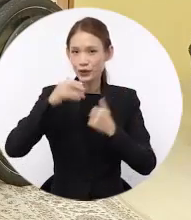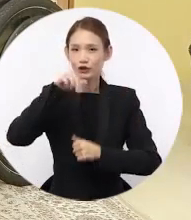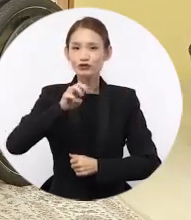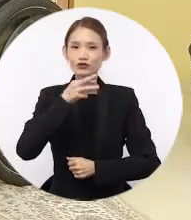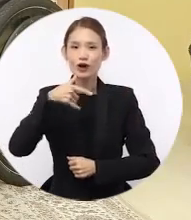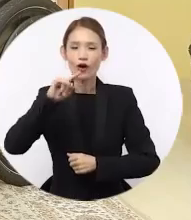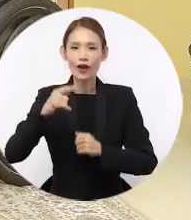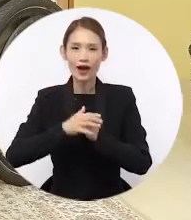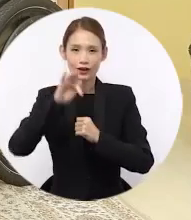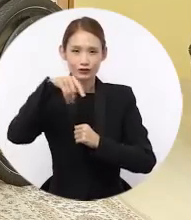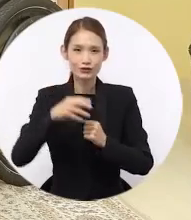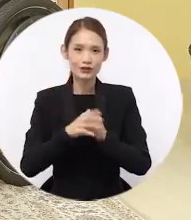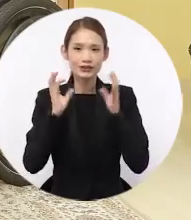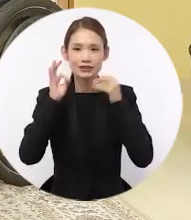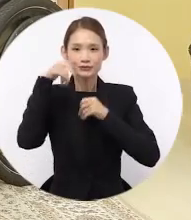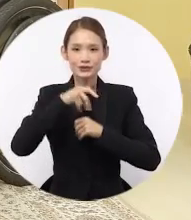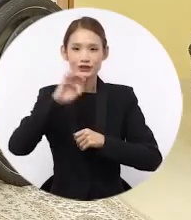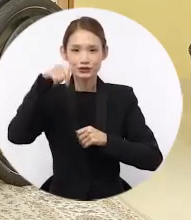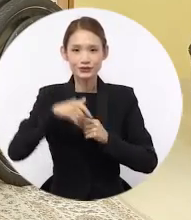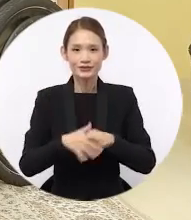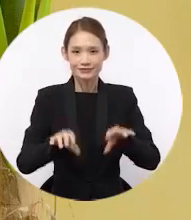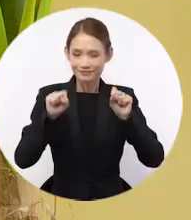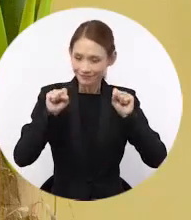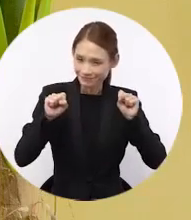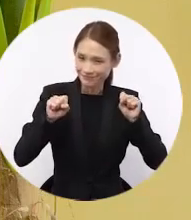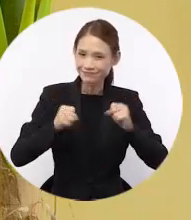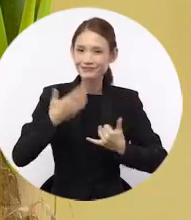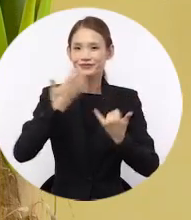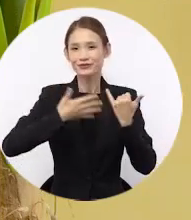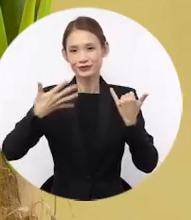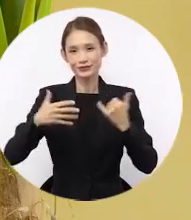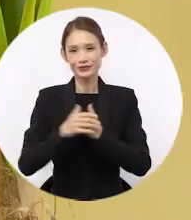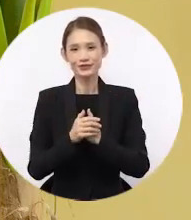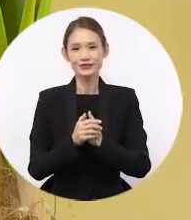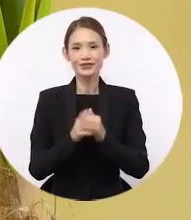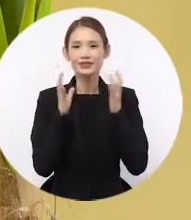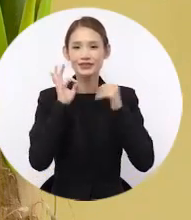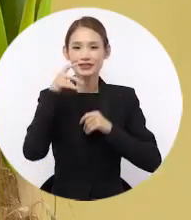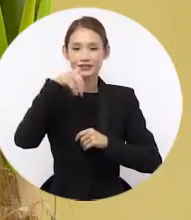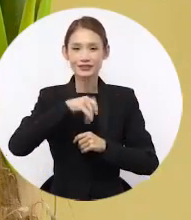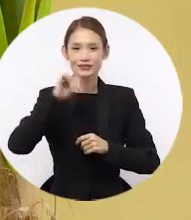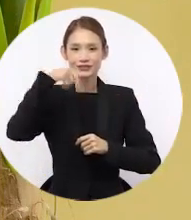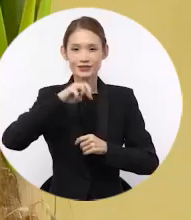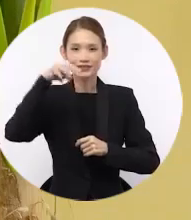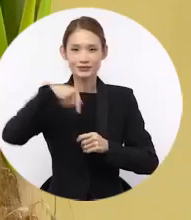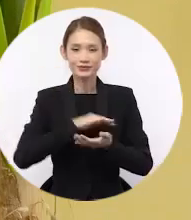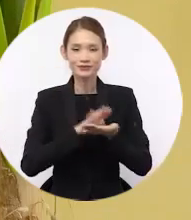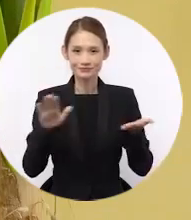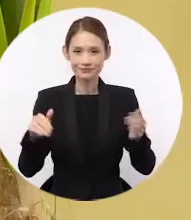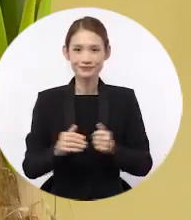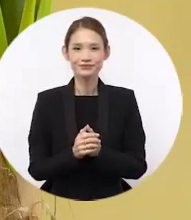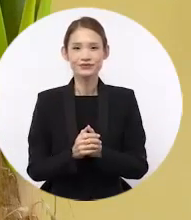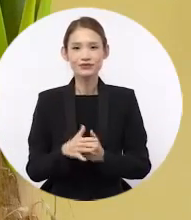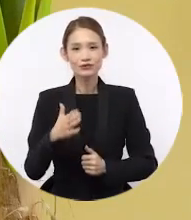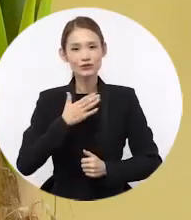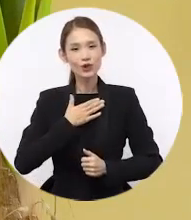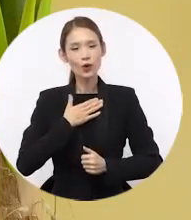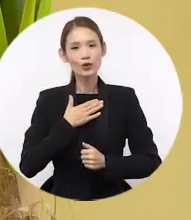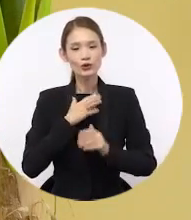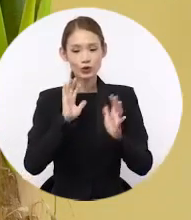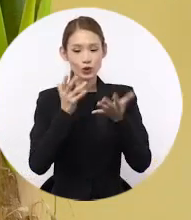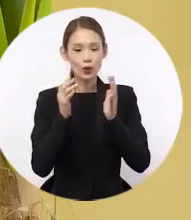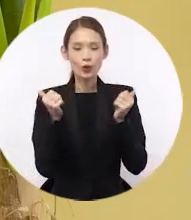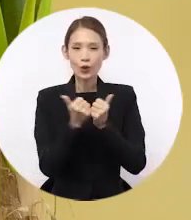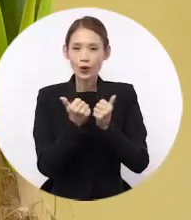그리고 유튜브 굴러라 구루님의 김지훈님 모셨습니다. 네, 안녕하세요. 유튜브 굴러라 구루님 채널을 운영 중인 유튜버 구루님입니다.